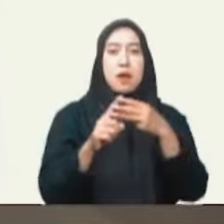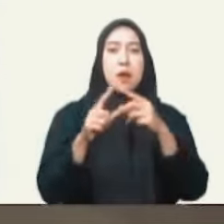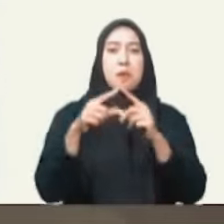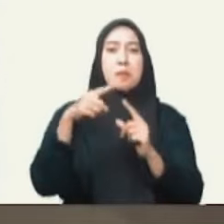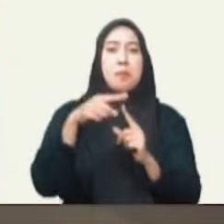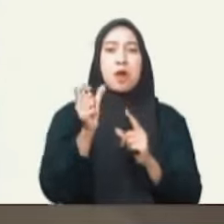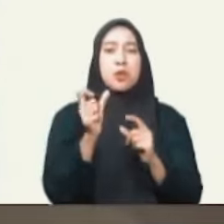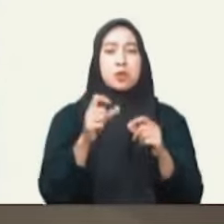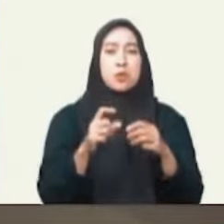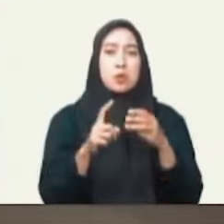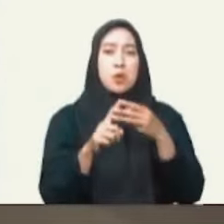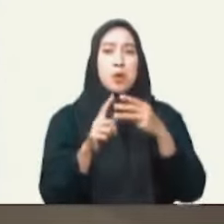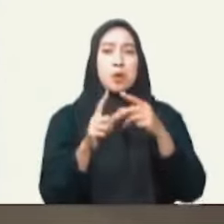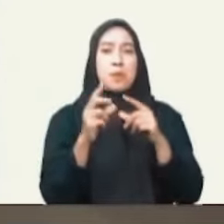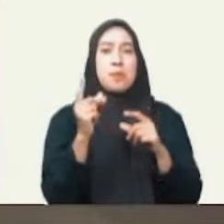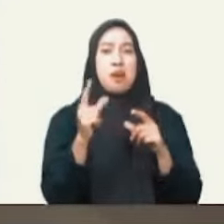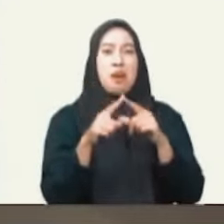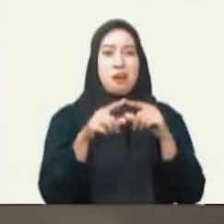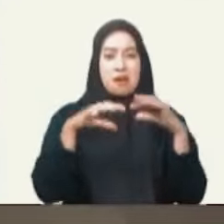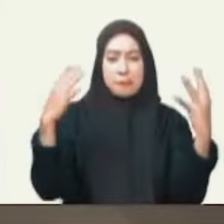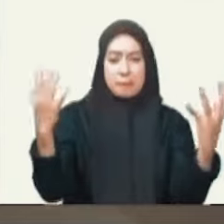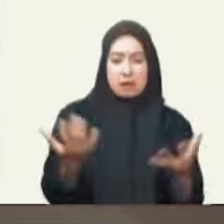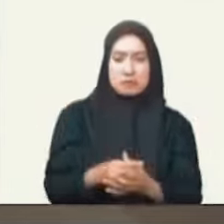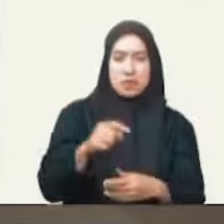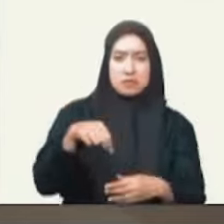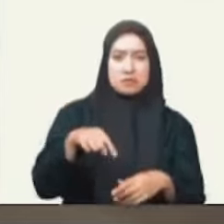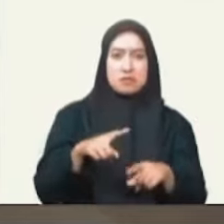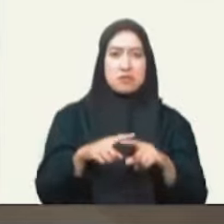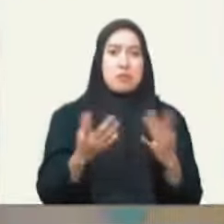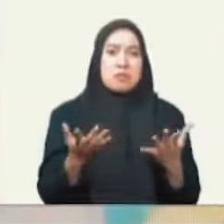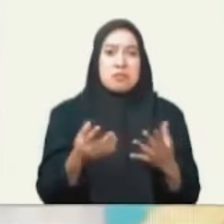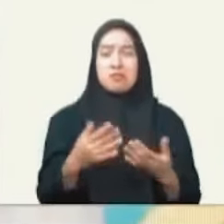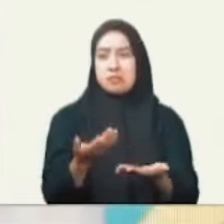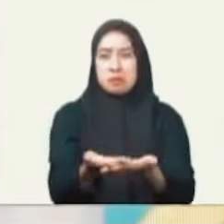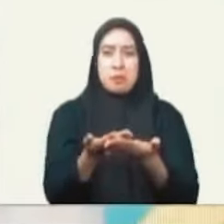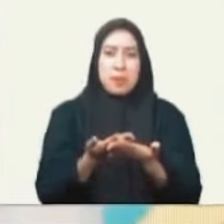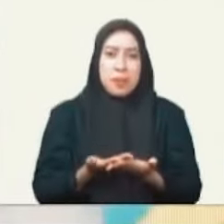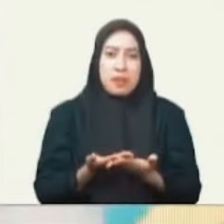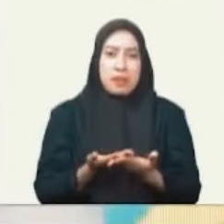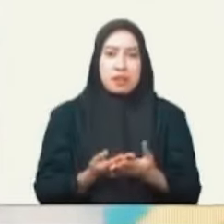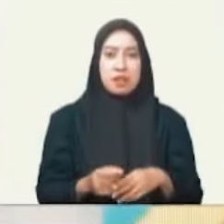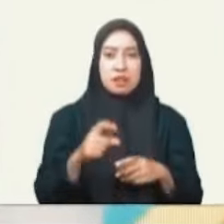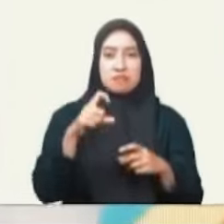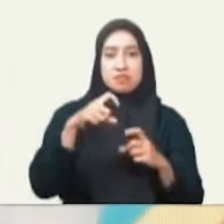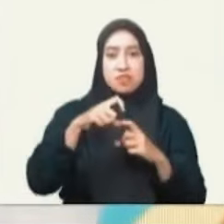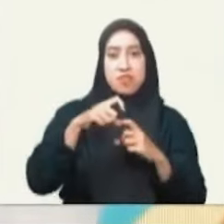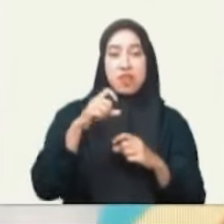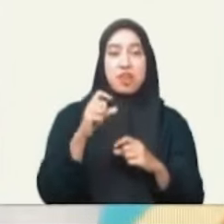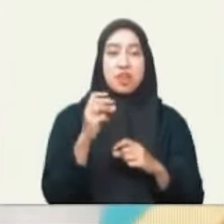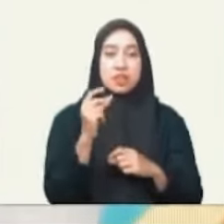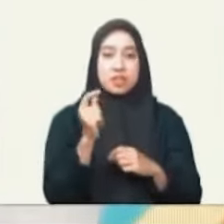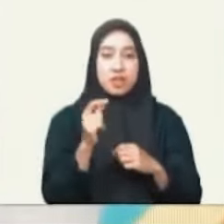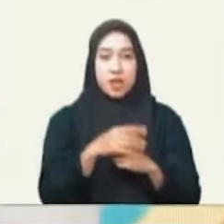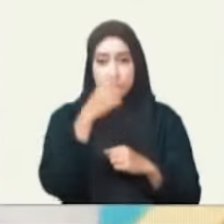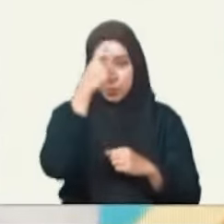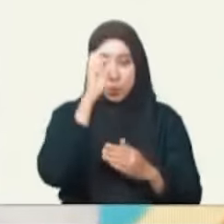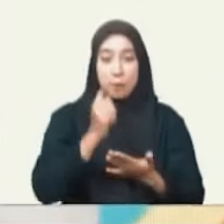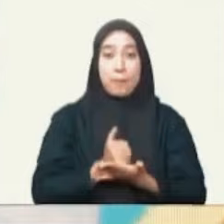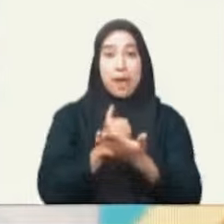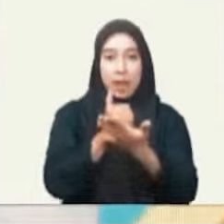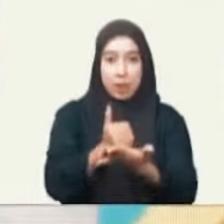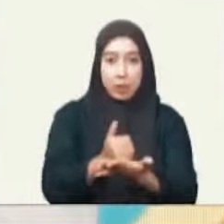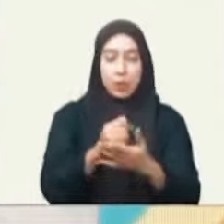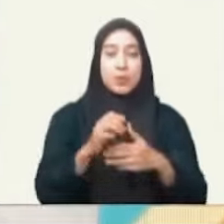karena meminta CSR untuk penanganan stunting. Ini kalau kami diberikan oleh masyarakat, untuk wewenang ini, insya